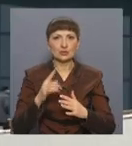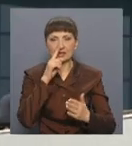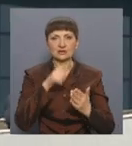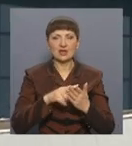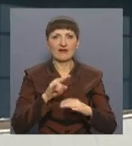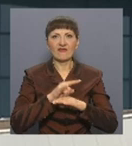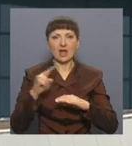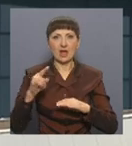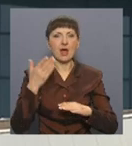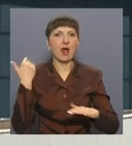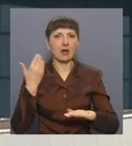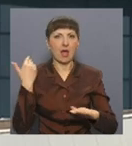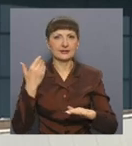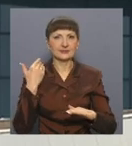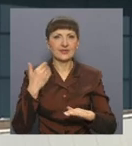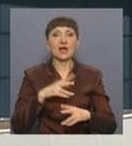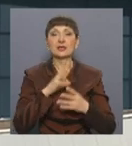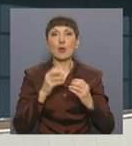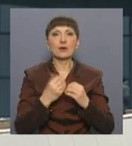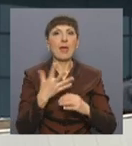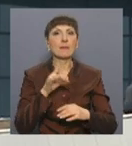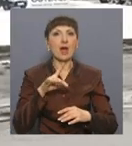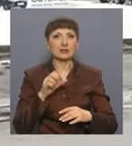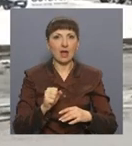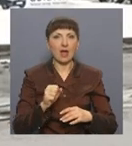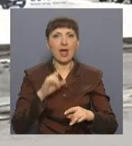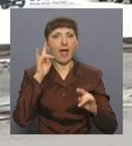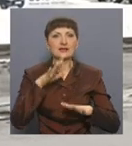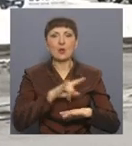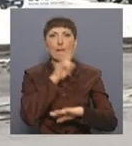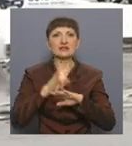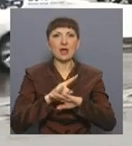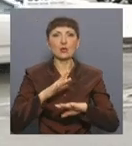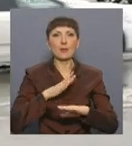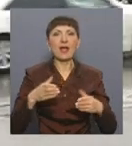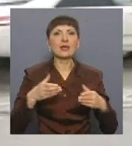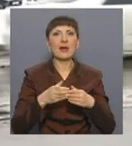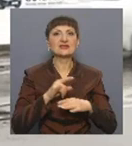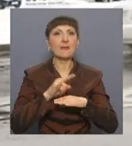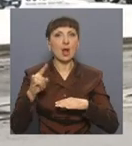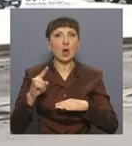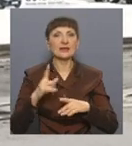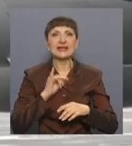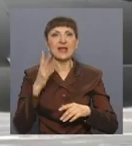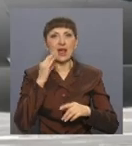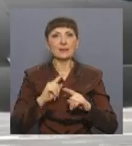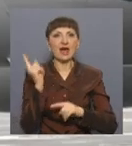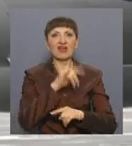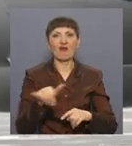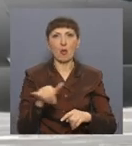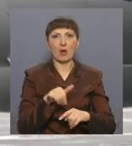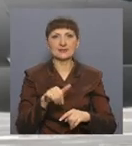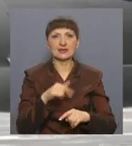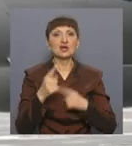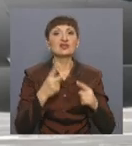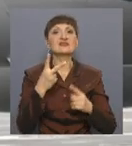в «Эйр Астане» чуть ранее. Таким образом, 5 марта экстренную посадку совершил экипаж самолета, летевшего из Алматы в Уральск.